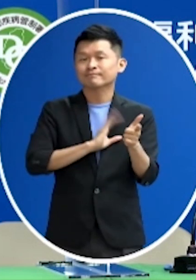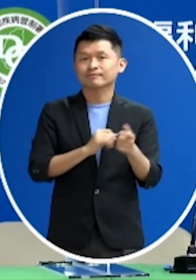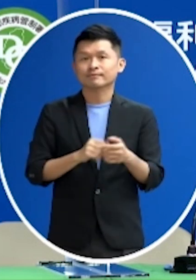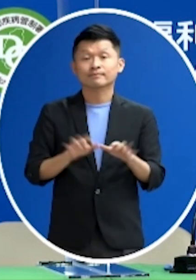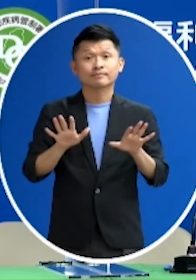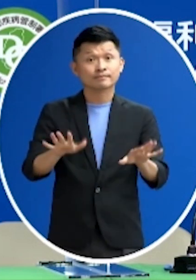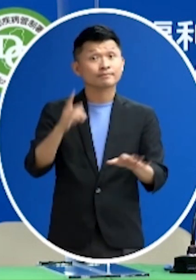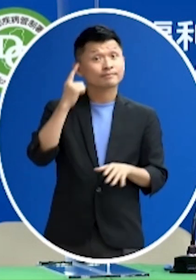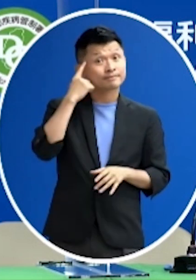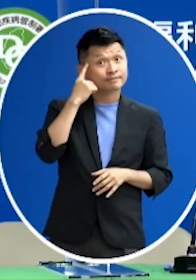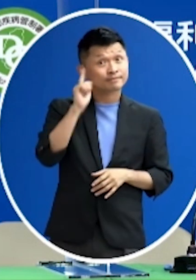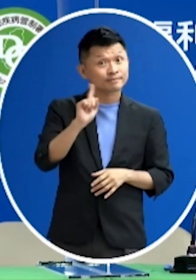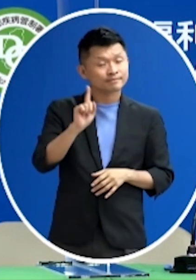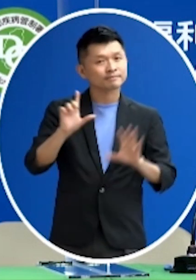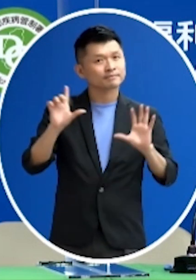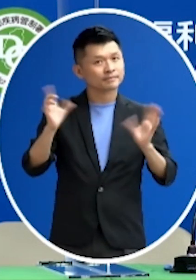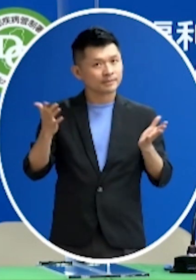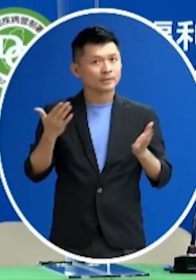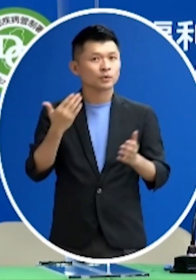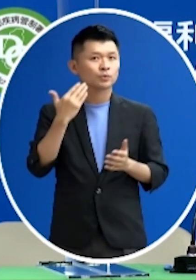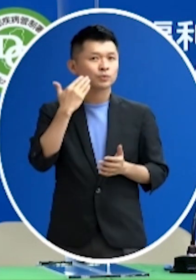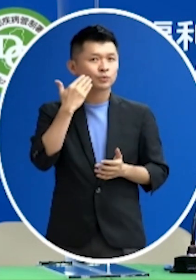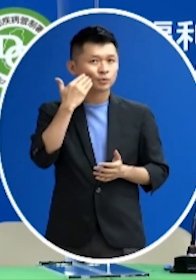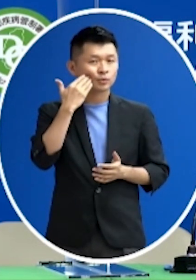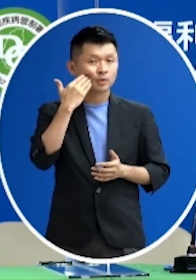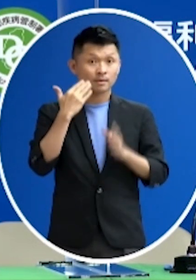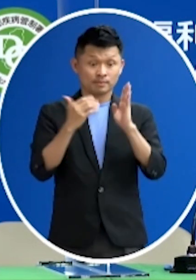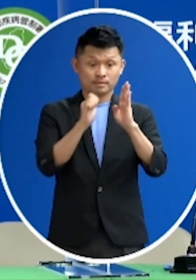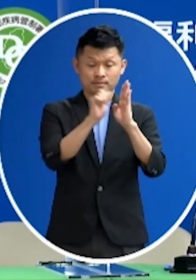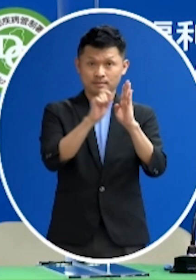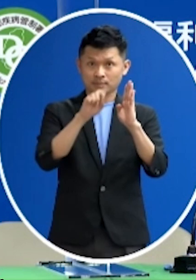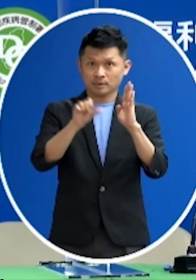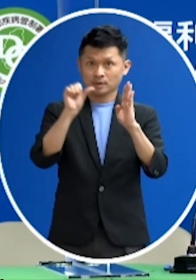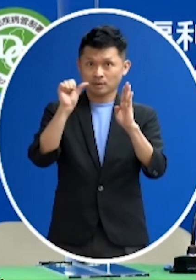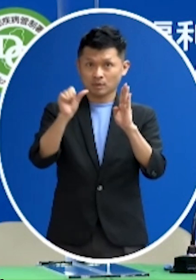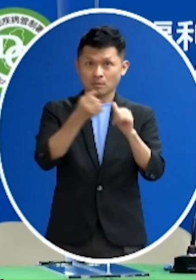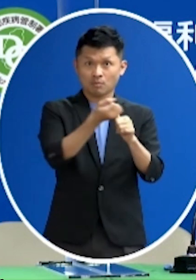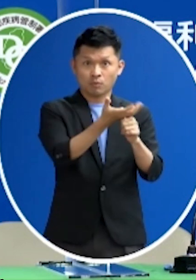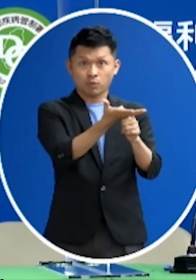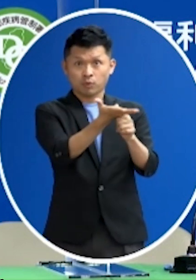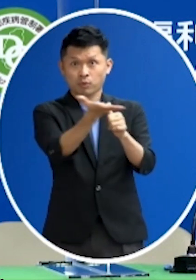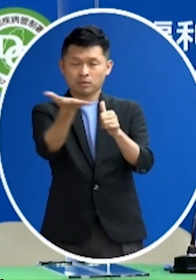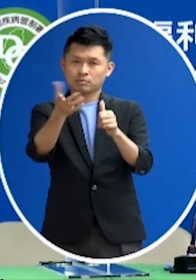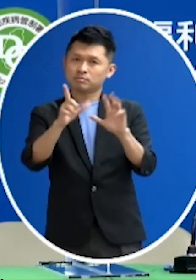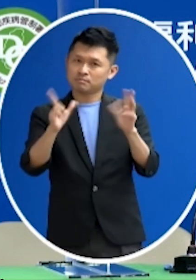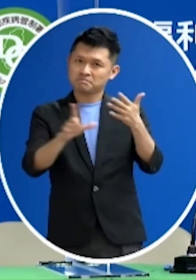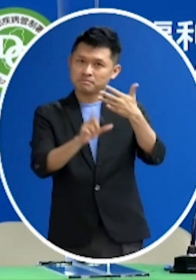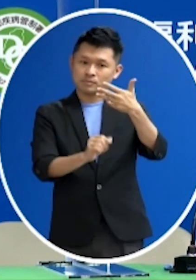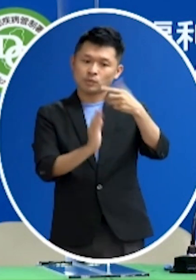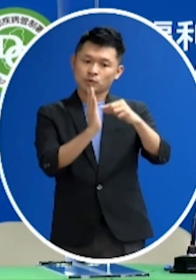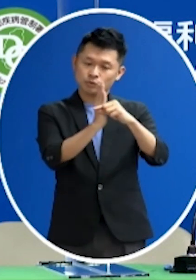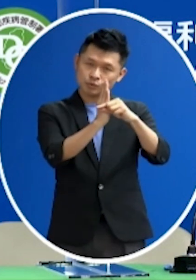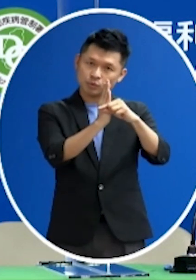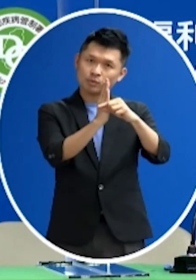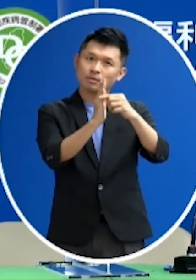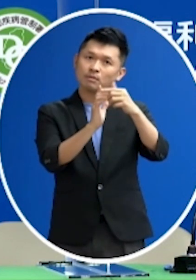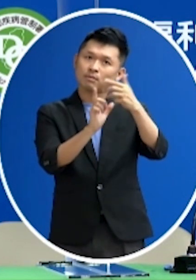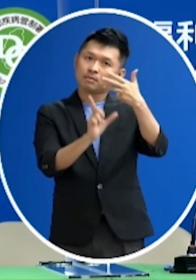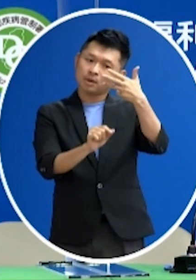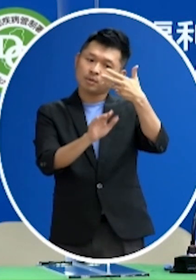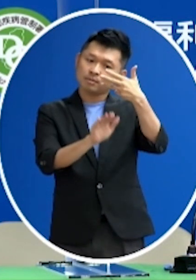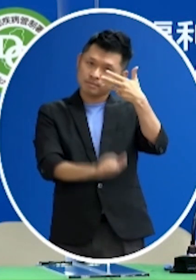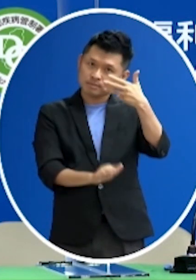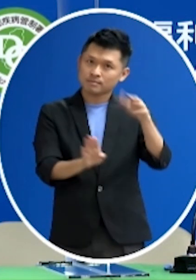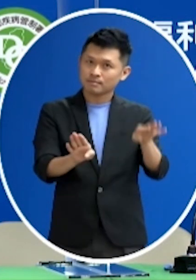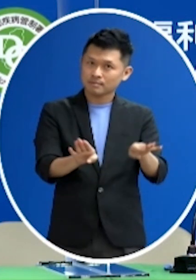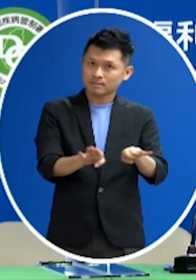为就是应该是在八月，如果这个有 BA.5 的这个疫情，应该会在八月中下旬开始了哈。这个那